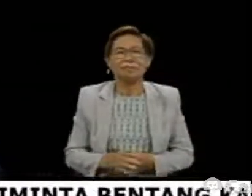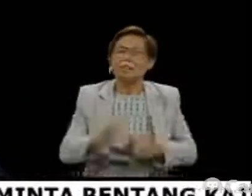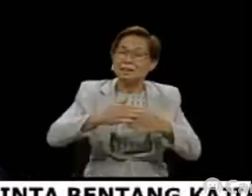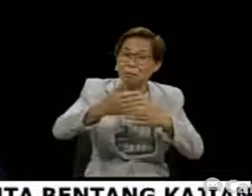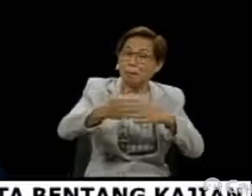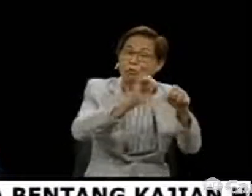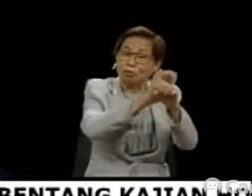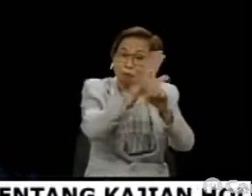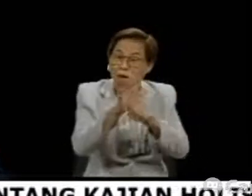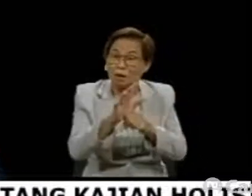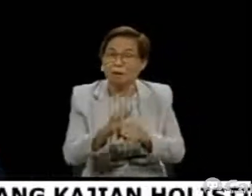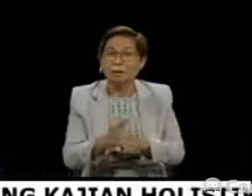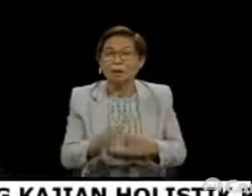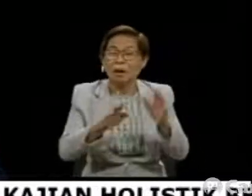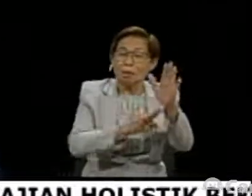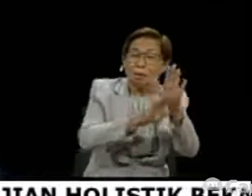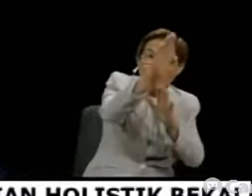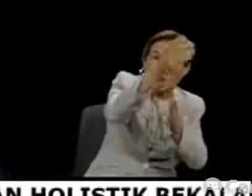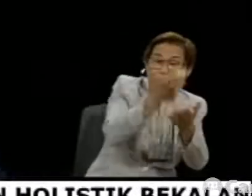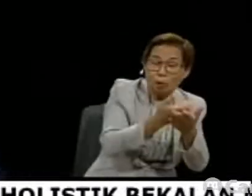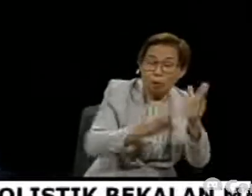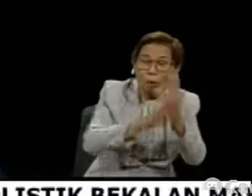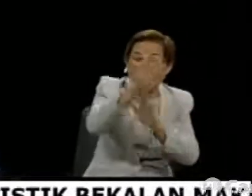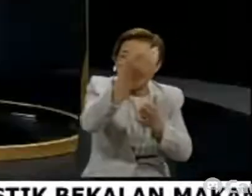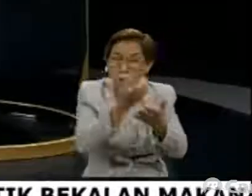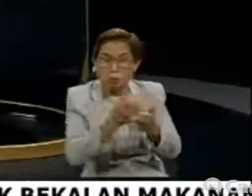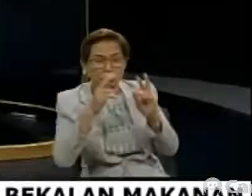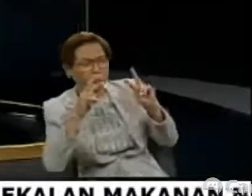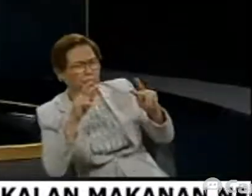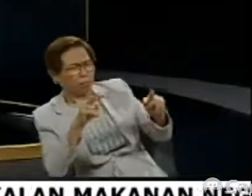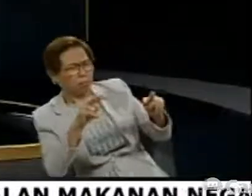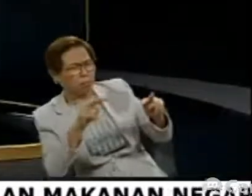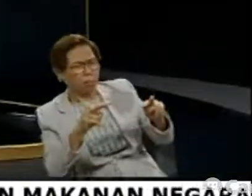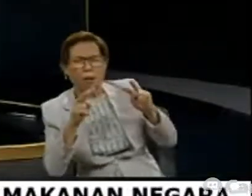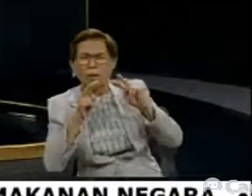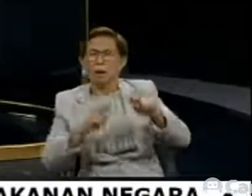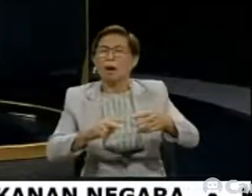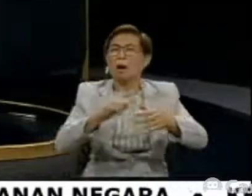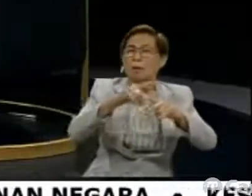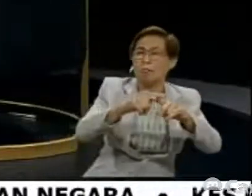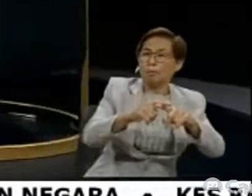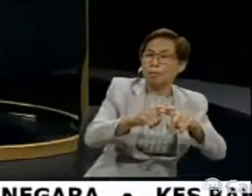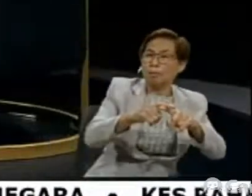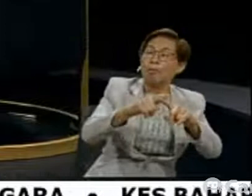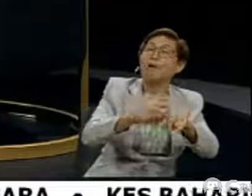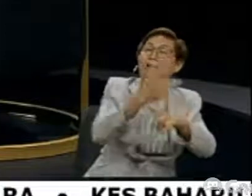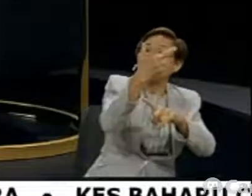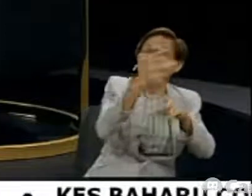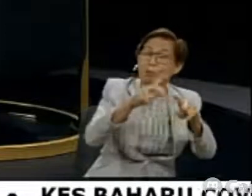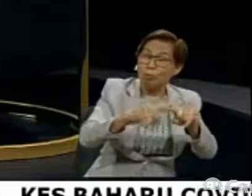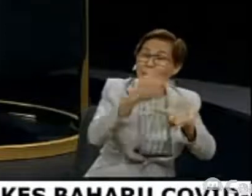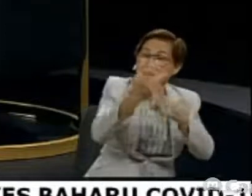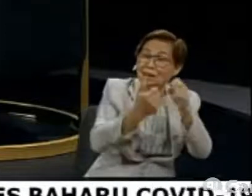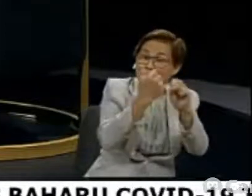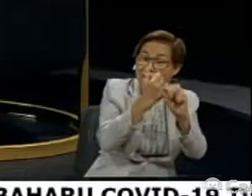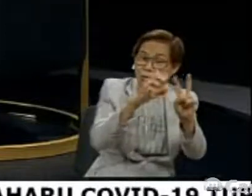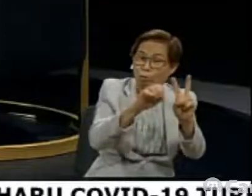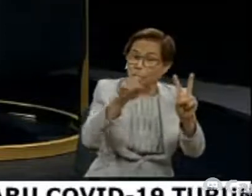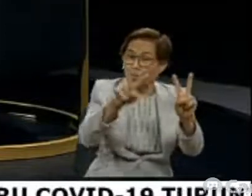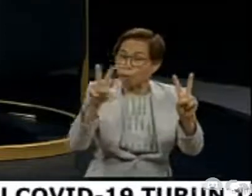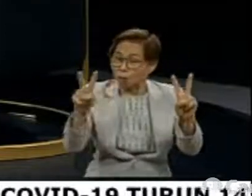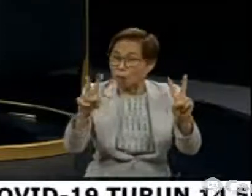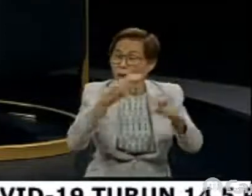16h momentum pemulihan ekonomi dapat dilihatnya dari Spade masa suku pertama haid ibu pada tahun ini Tahun